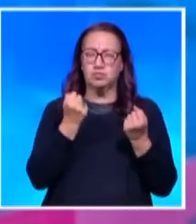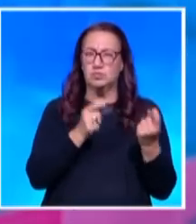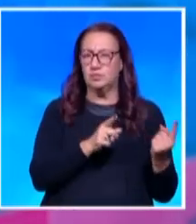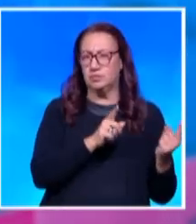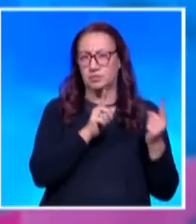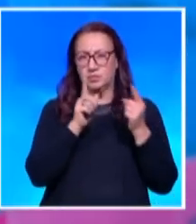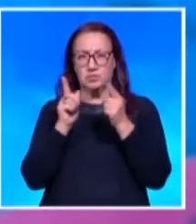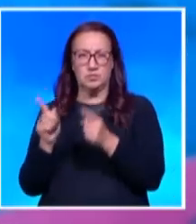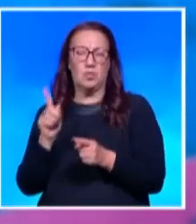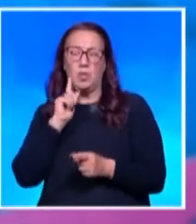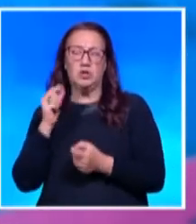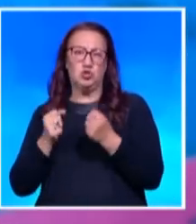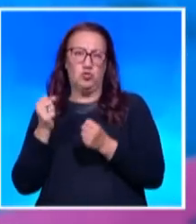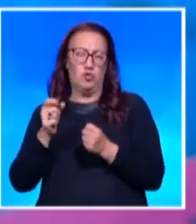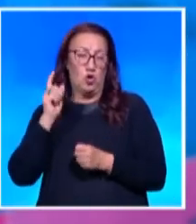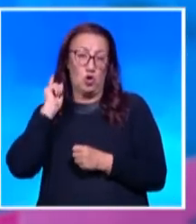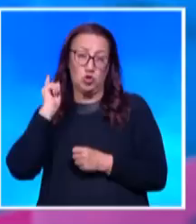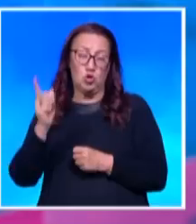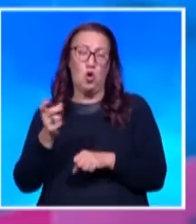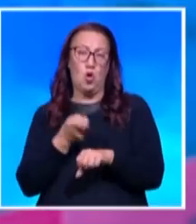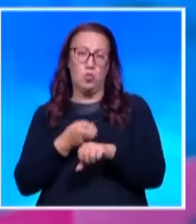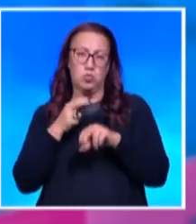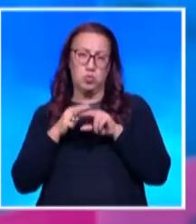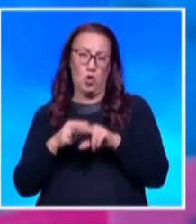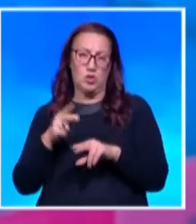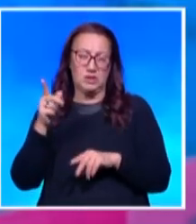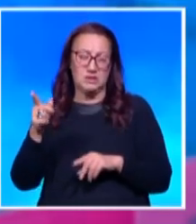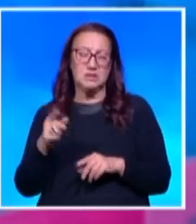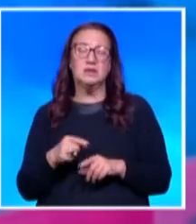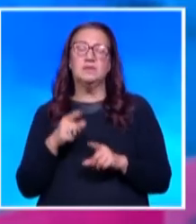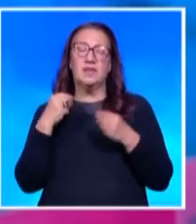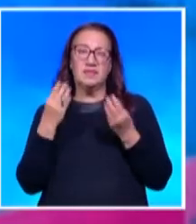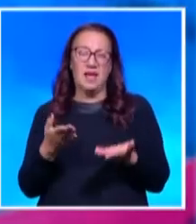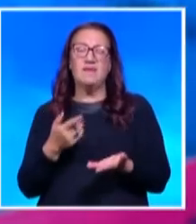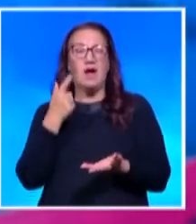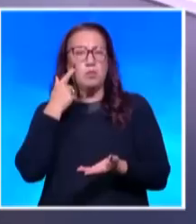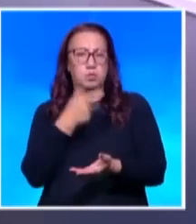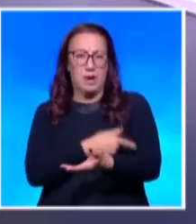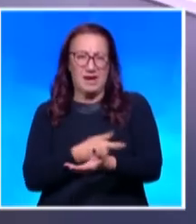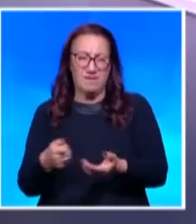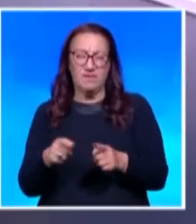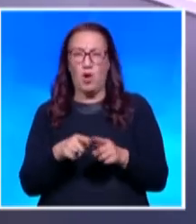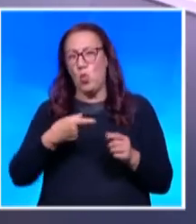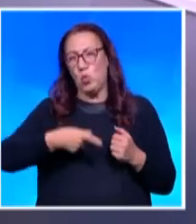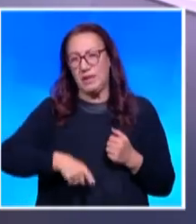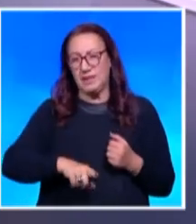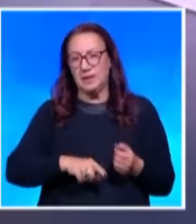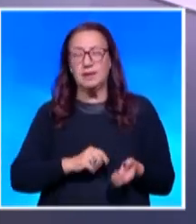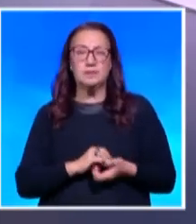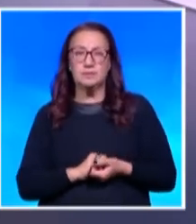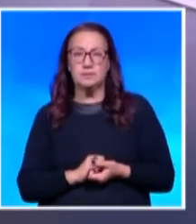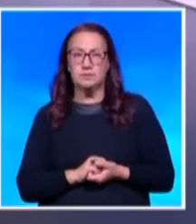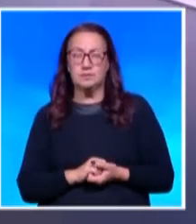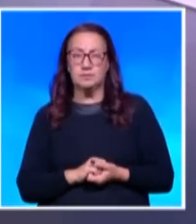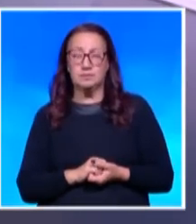законово задължение да придружат водача до лечебно заведение за да даде такива проби можете ли еднозначно да кажете ще има